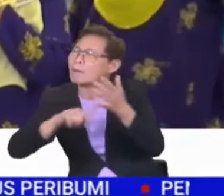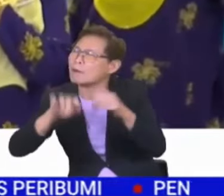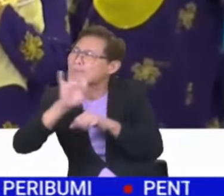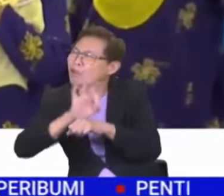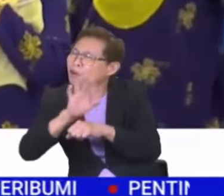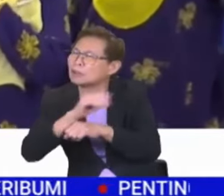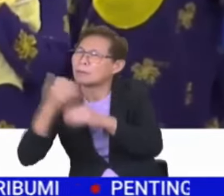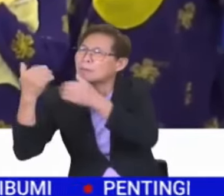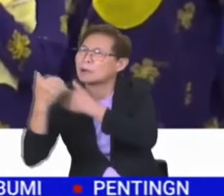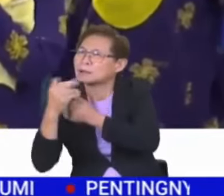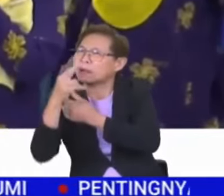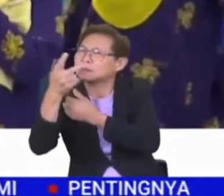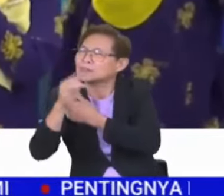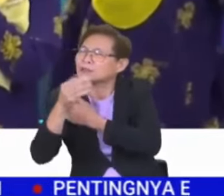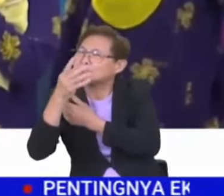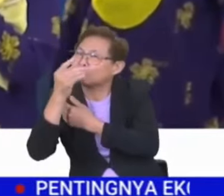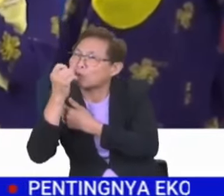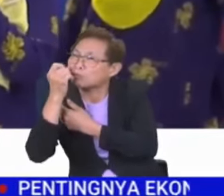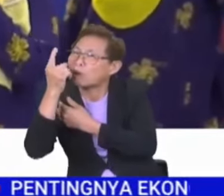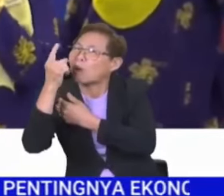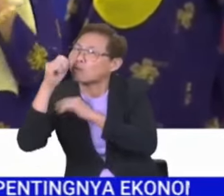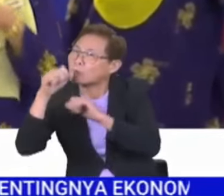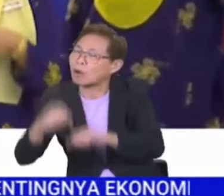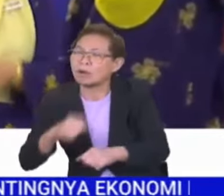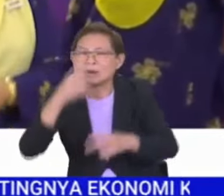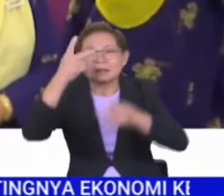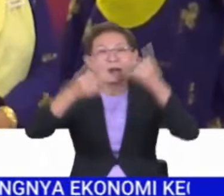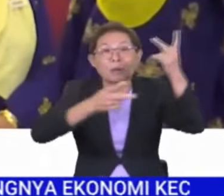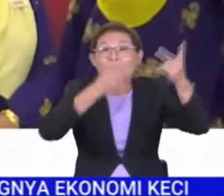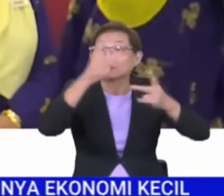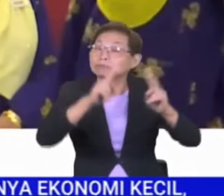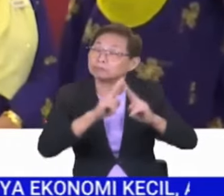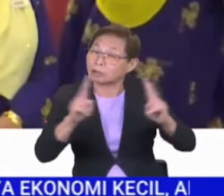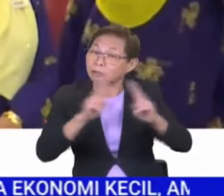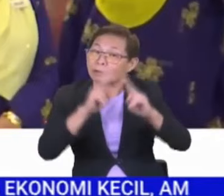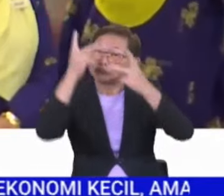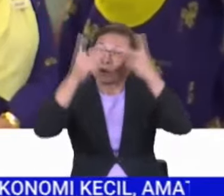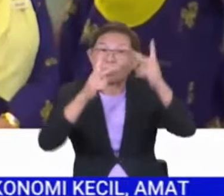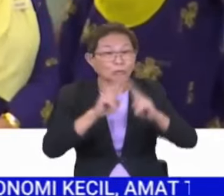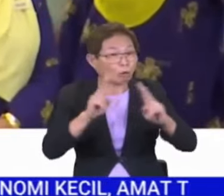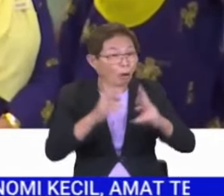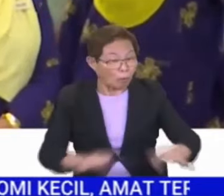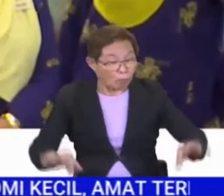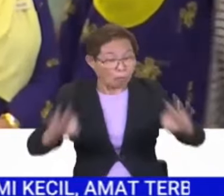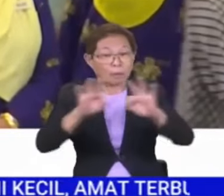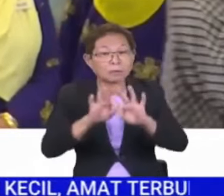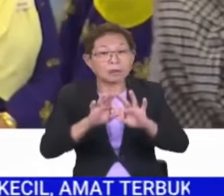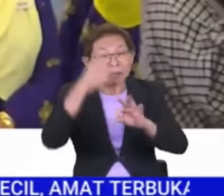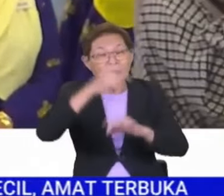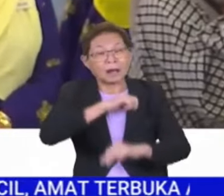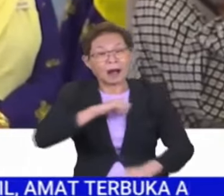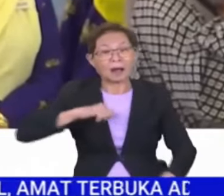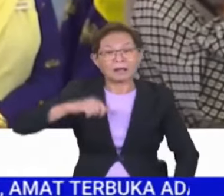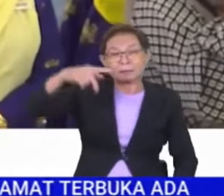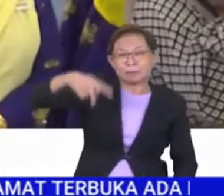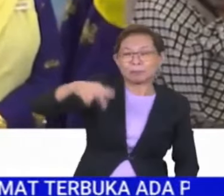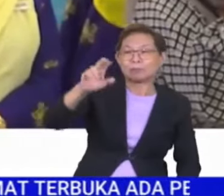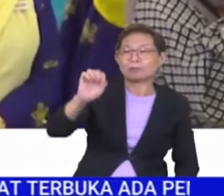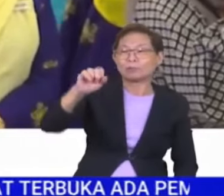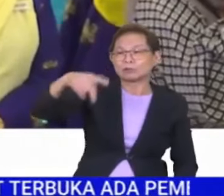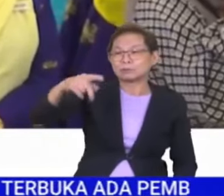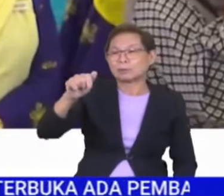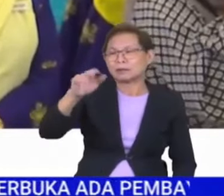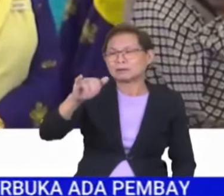dan peranan RTM itu sendiri. Jadi lawatan ini sangat bermakna ya, bagi ahli-ahli Puspanita kerana